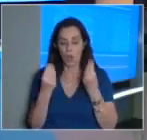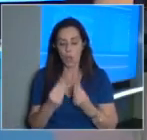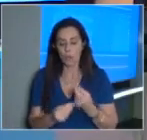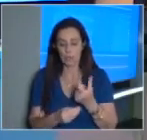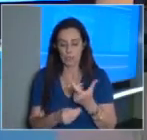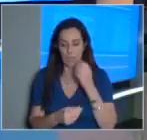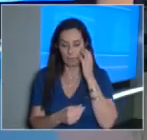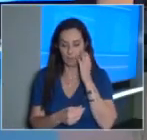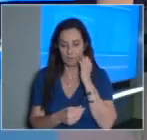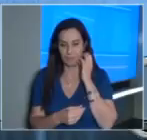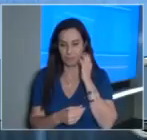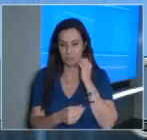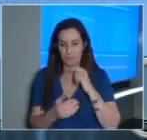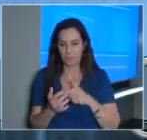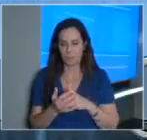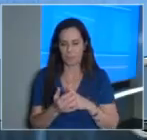לטובת קצת